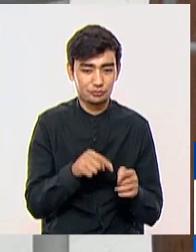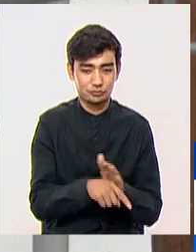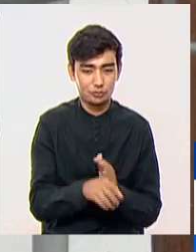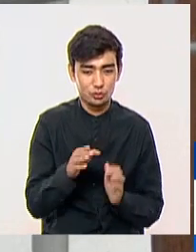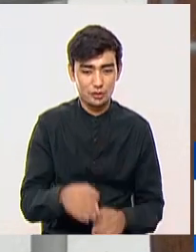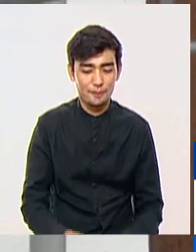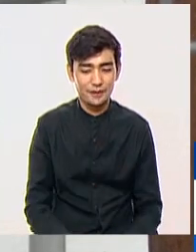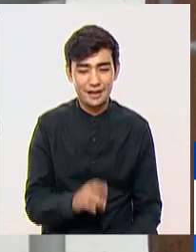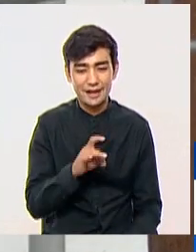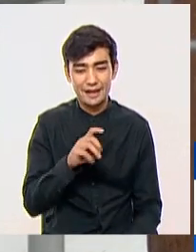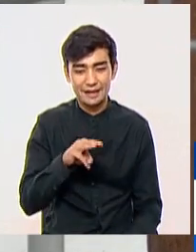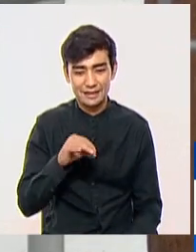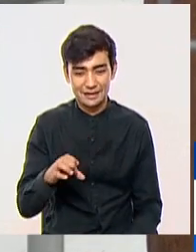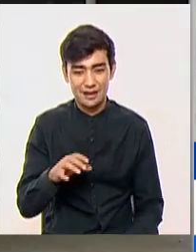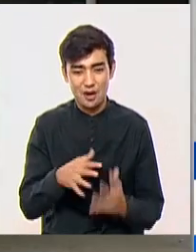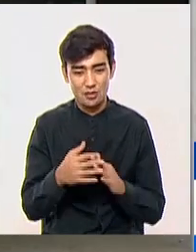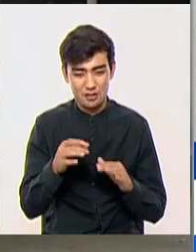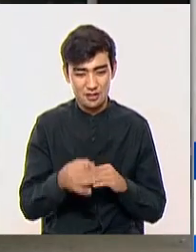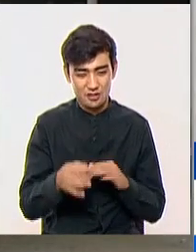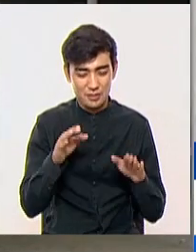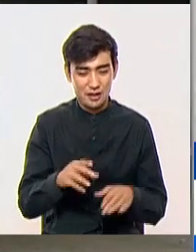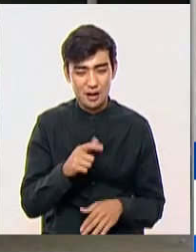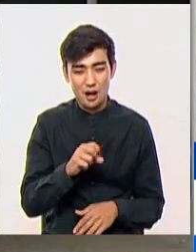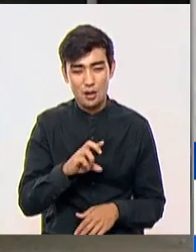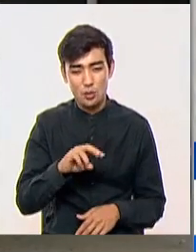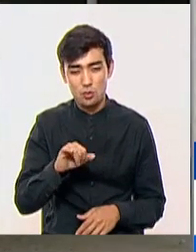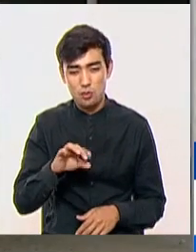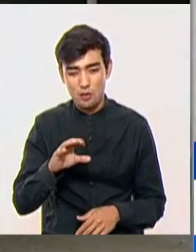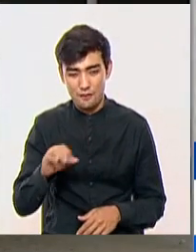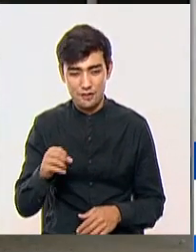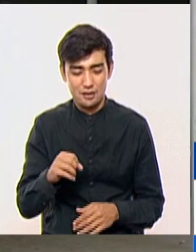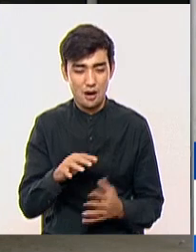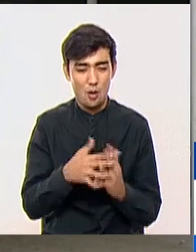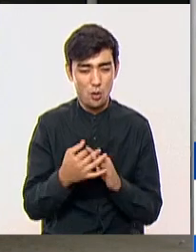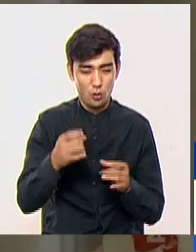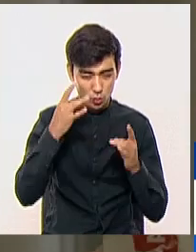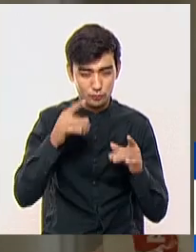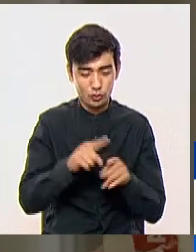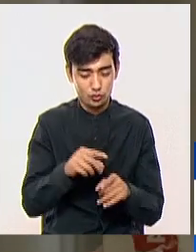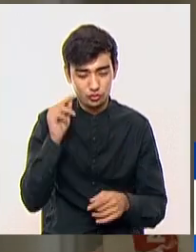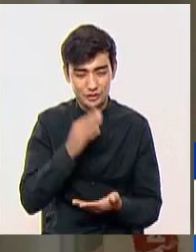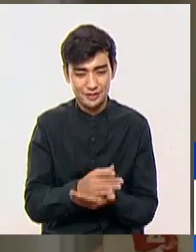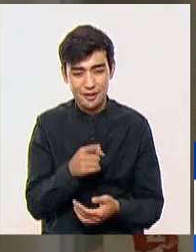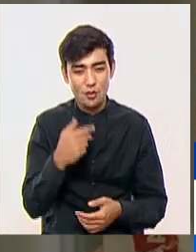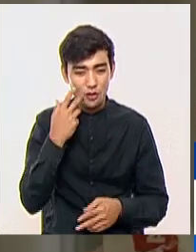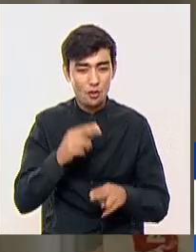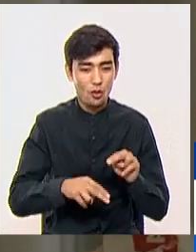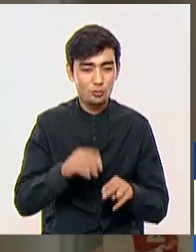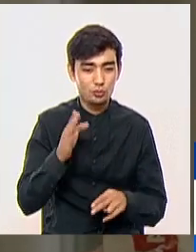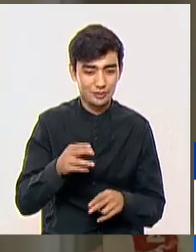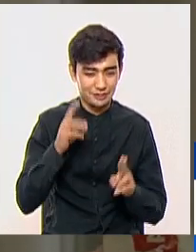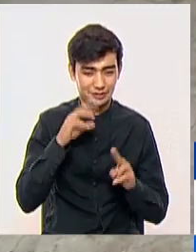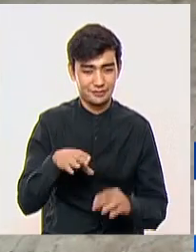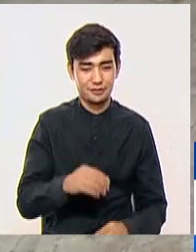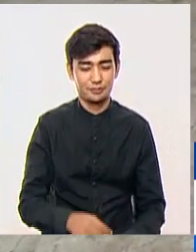бөлек Ертіс ауданына қарасты Голубовка ауылындағы мектеп оқушылары да ауылдың клубында білім алып жатыр. Мұнда да құрылыстың қашан аяқталары